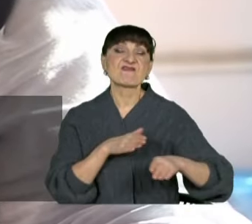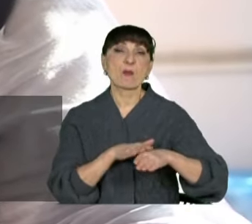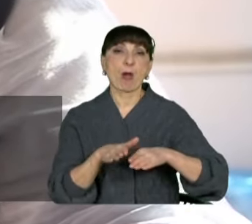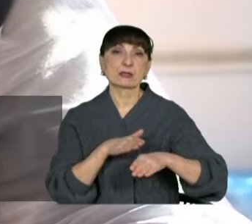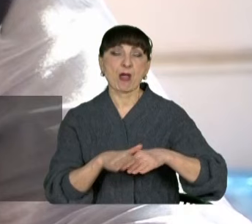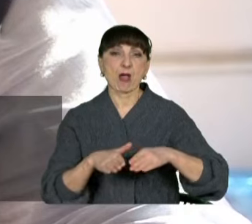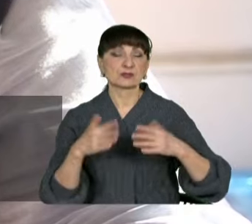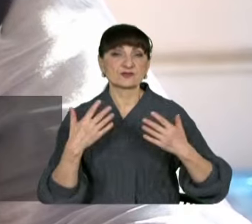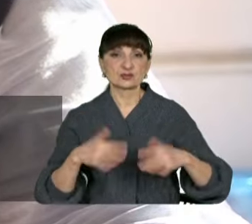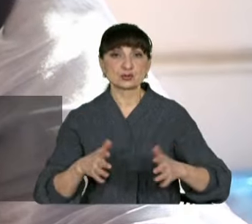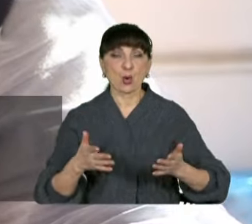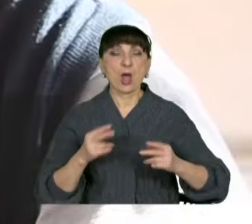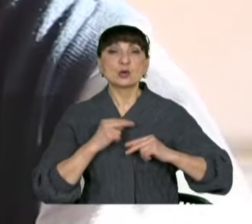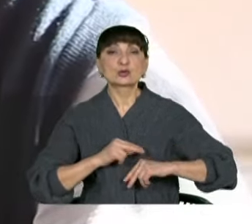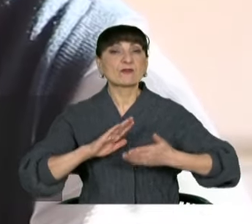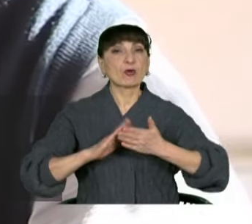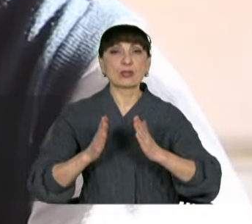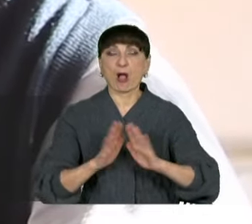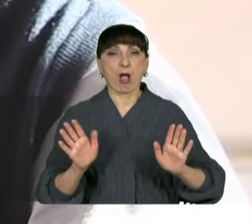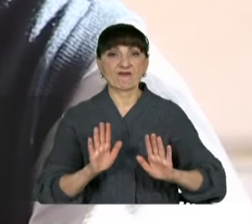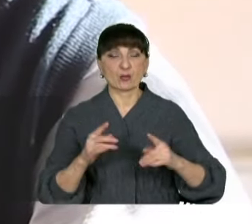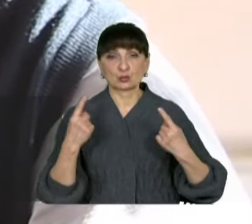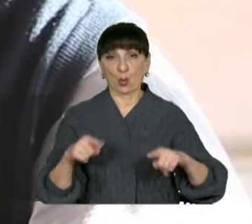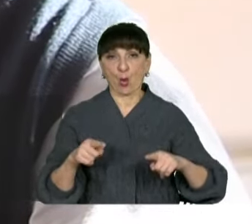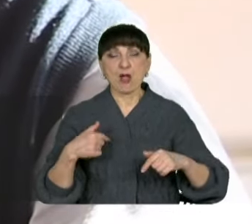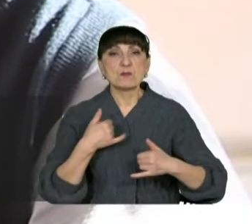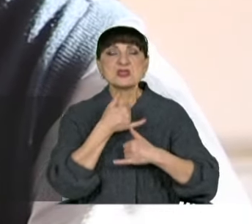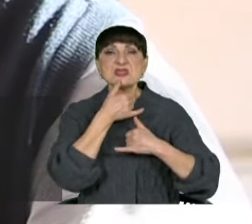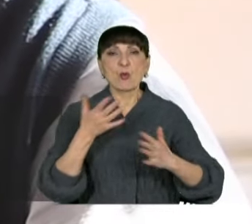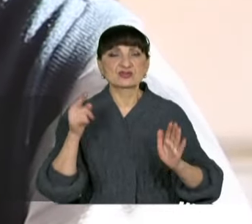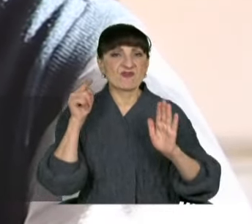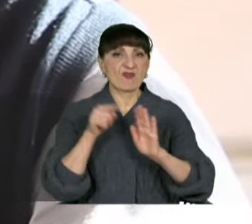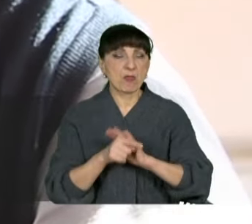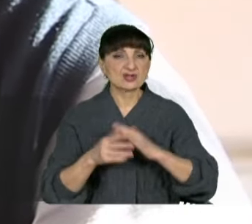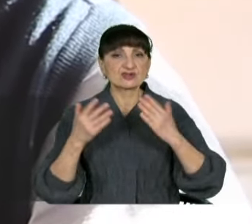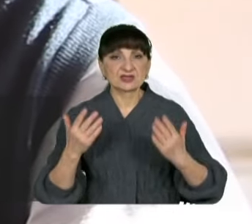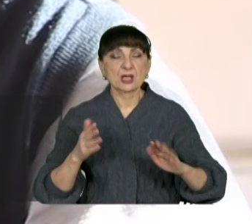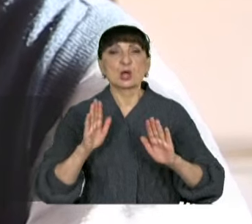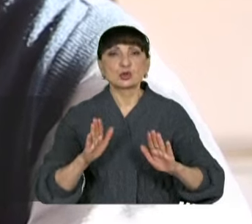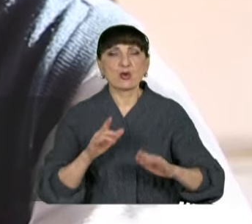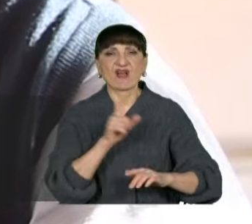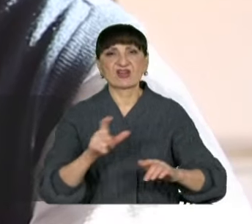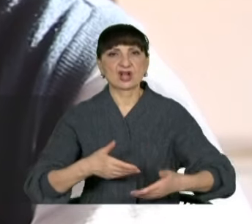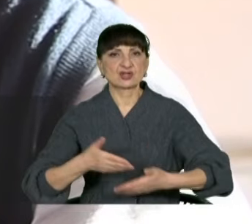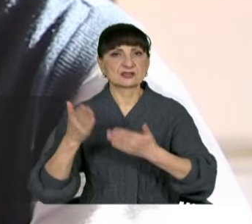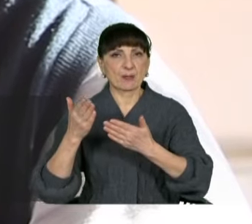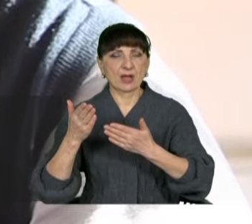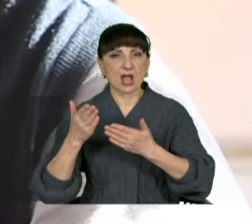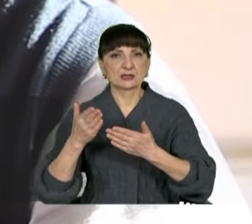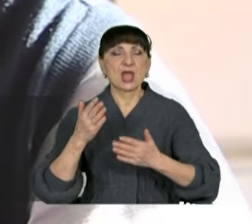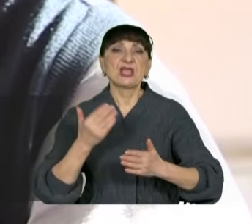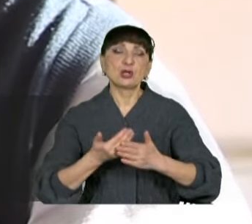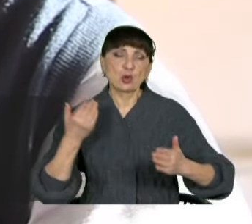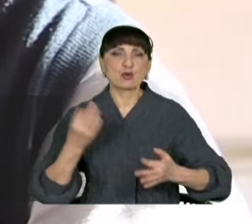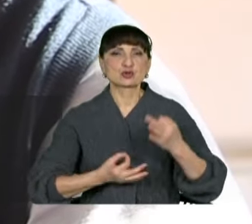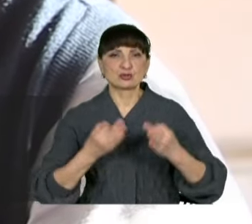сторона исполнитель. Мы не можем вмешиваться, да, это только в гражданском порядке или досудебном